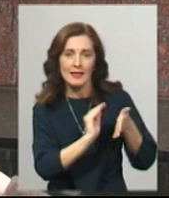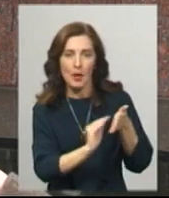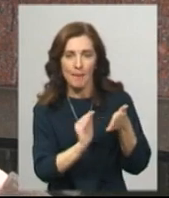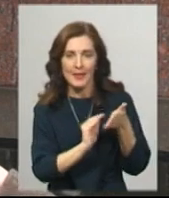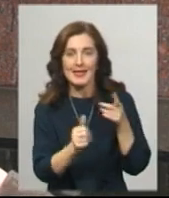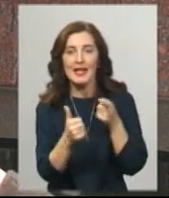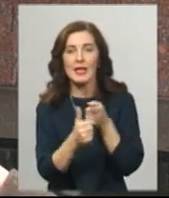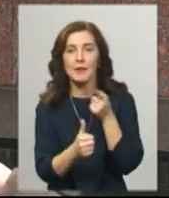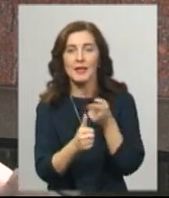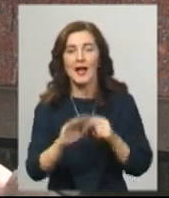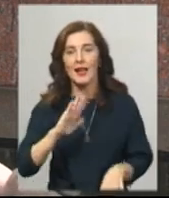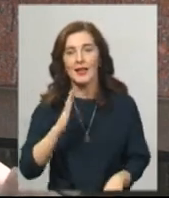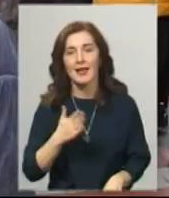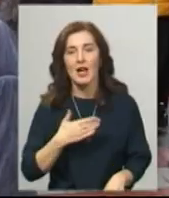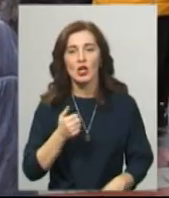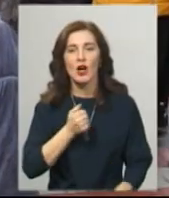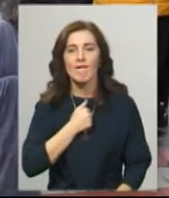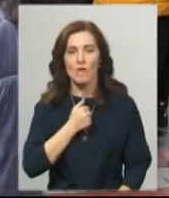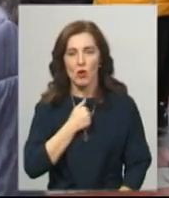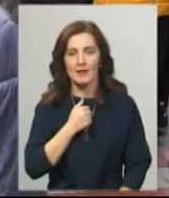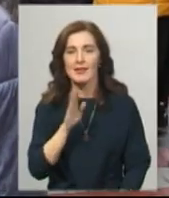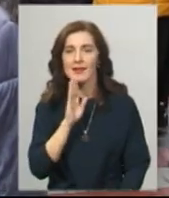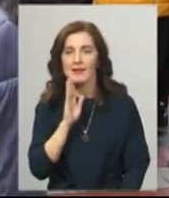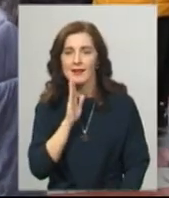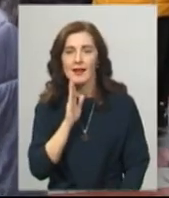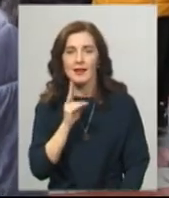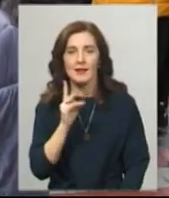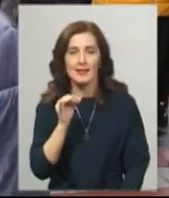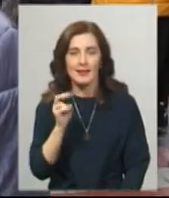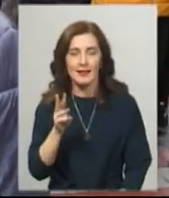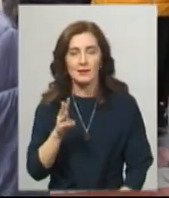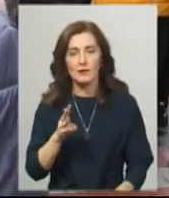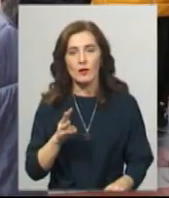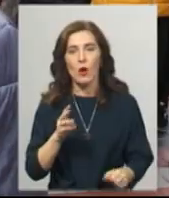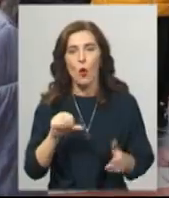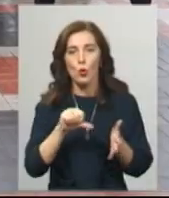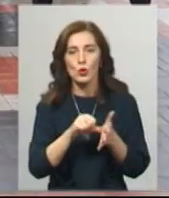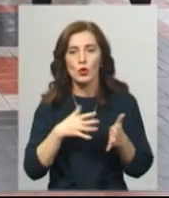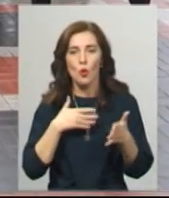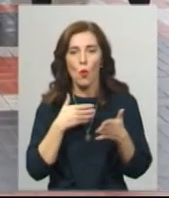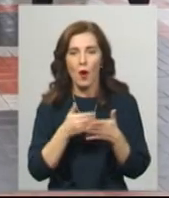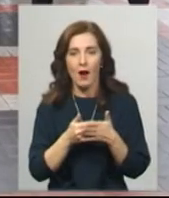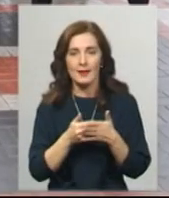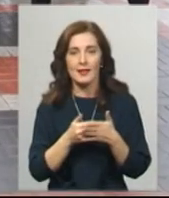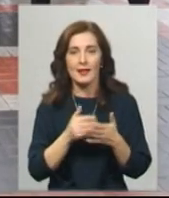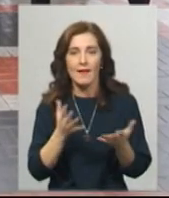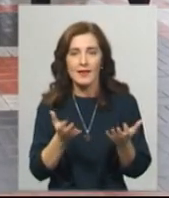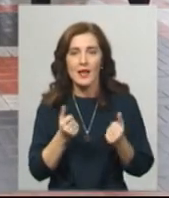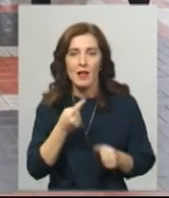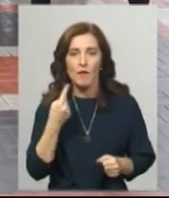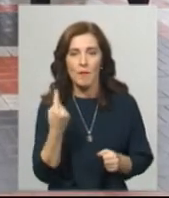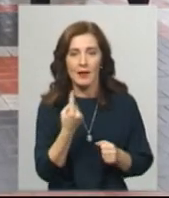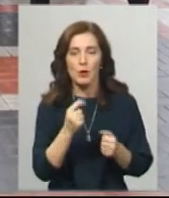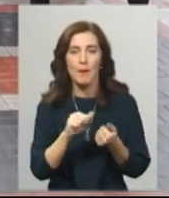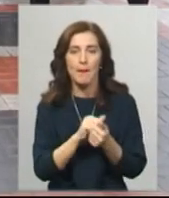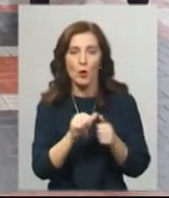імена наших воїнів. Крістіна Туранська участь у акції, присвяченій героям Небесної Сотні, взяла вперше. Паперове серце, яке